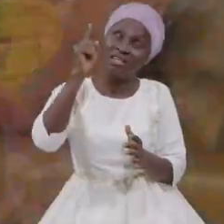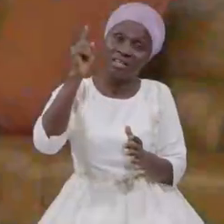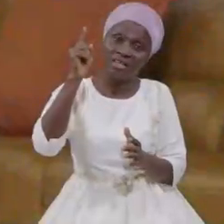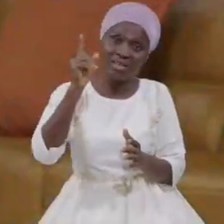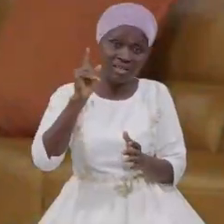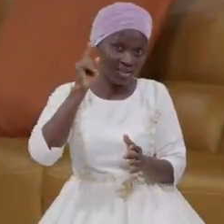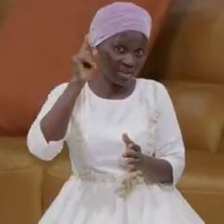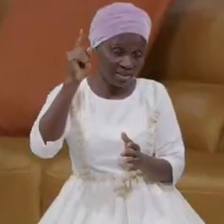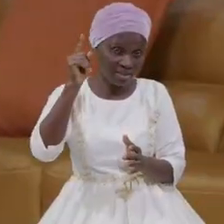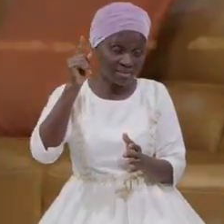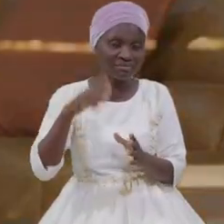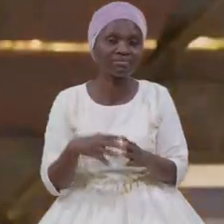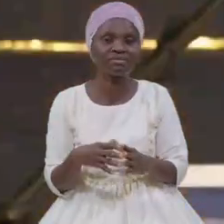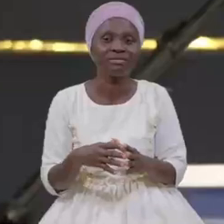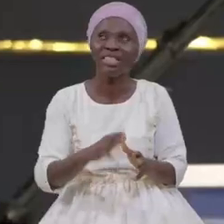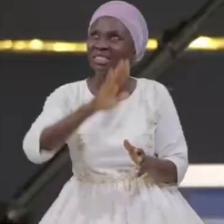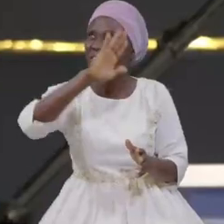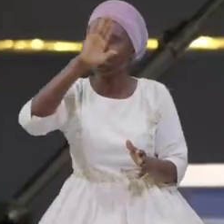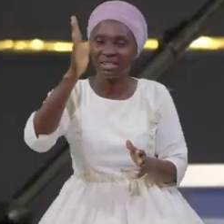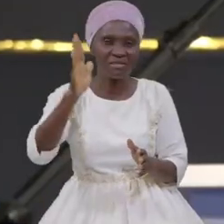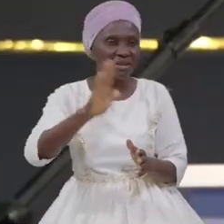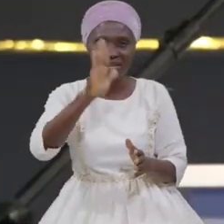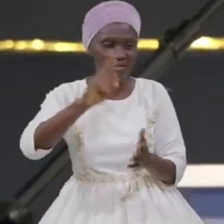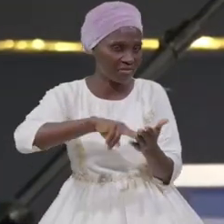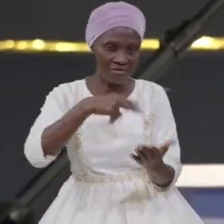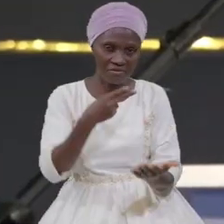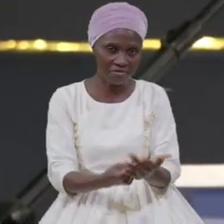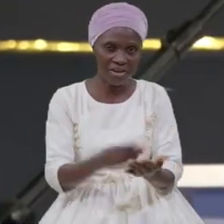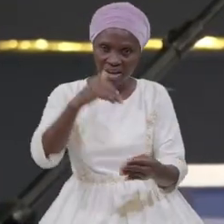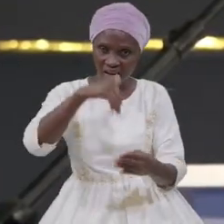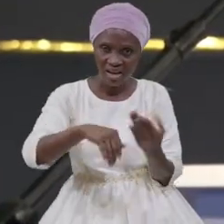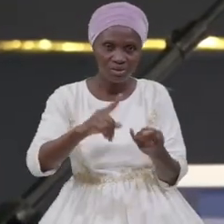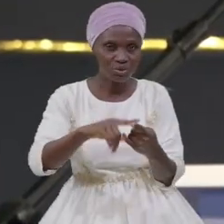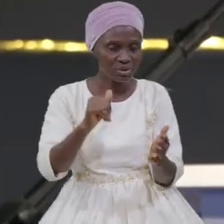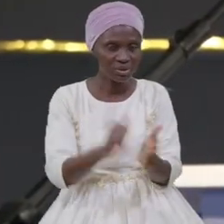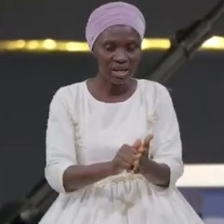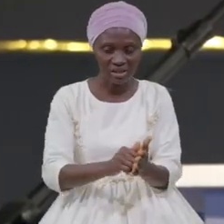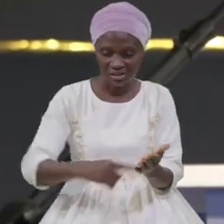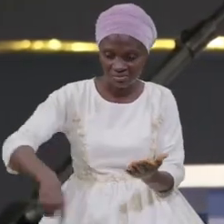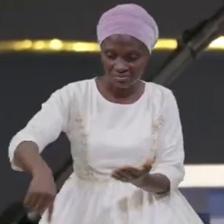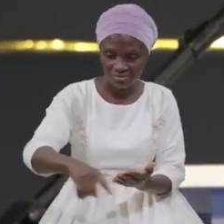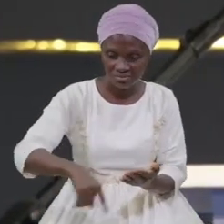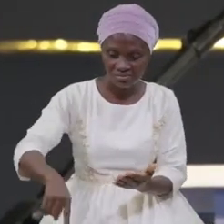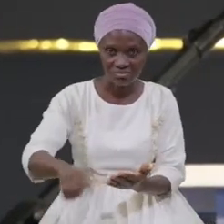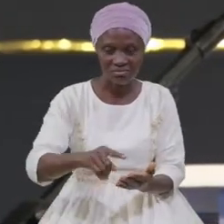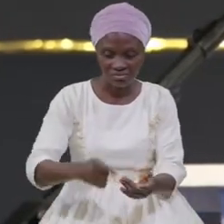Lui. Il n'est jamais tombé dans ce puits du péché, jamais.